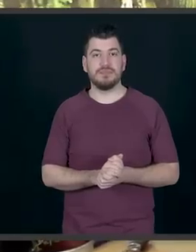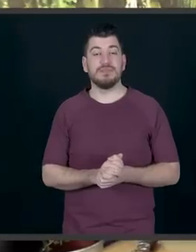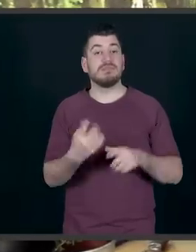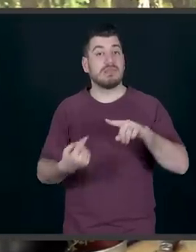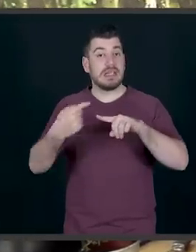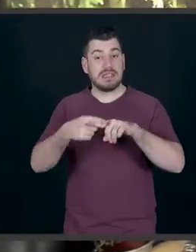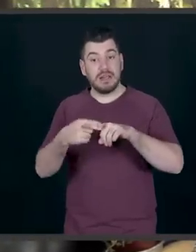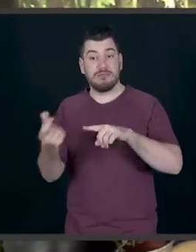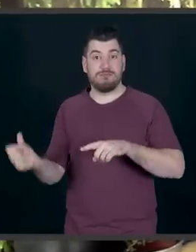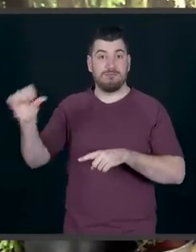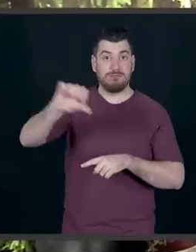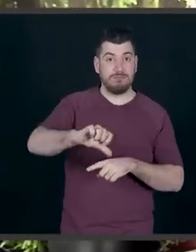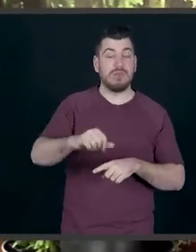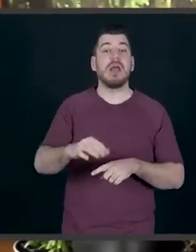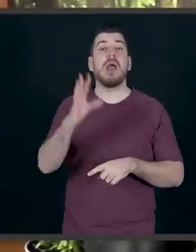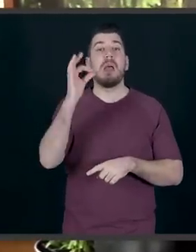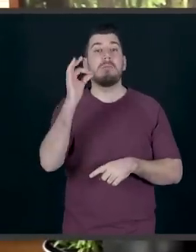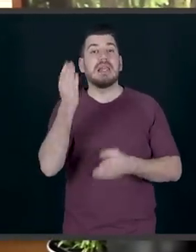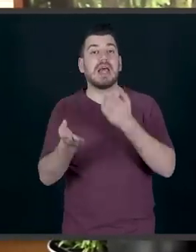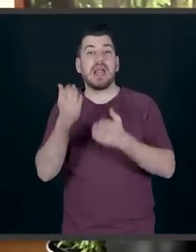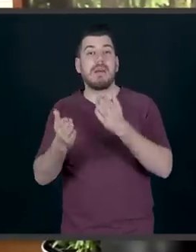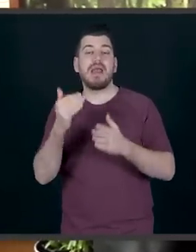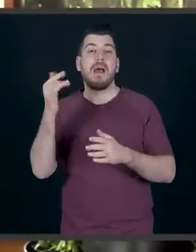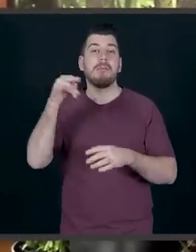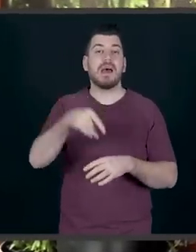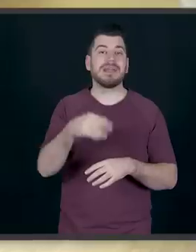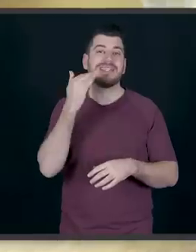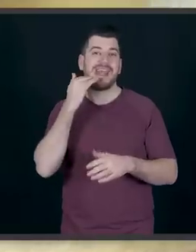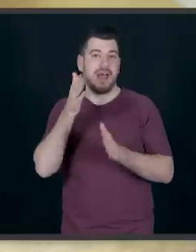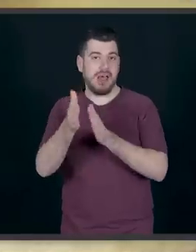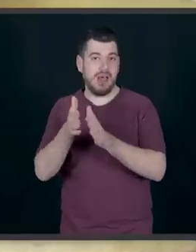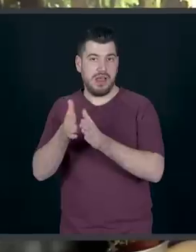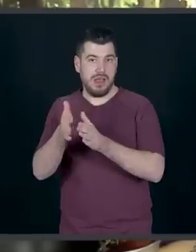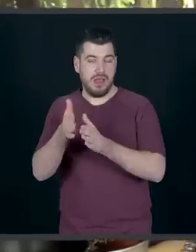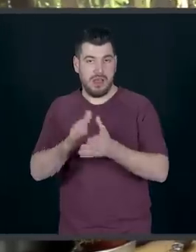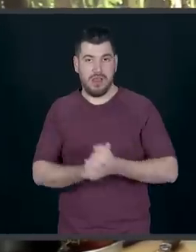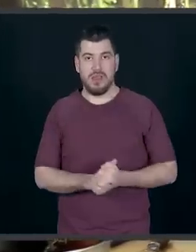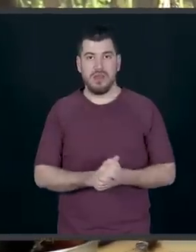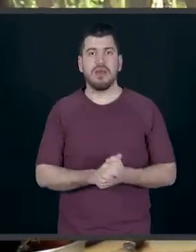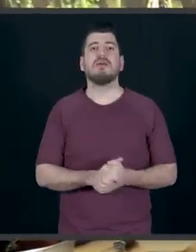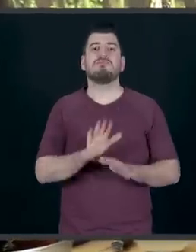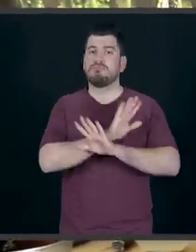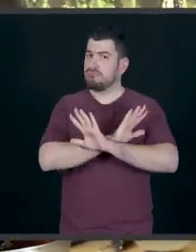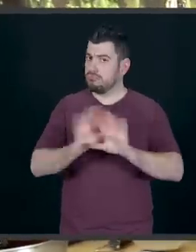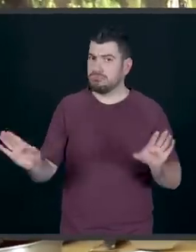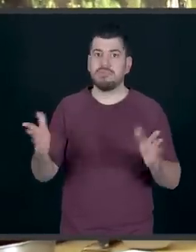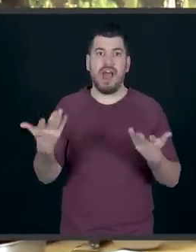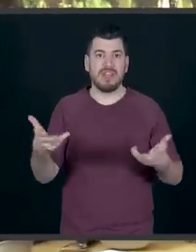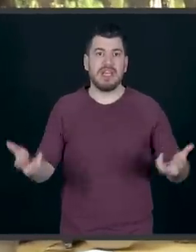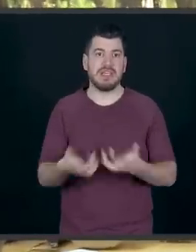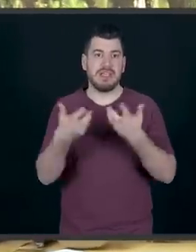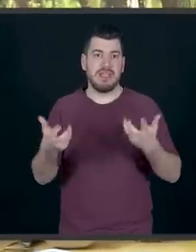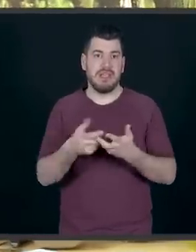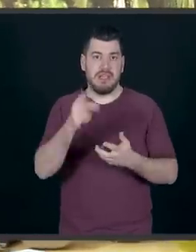και θα ρίξω μέσα 50 γραμμάρια παρμεζάνα τριμμένη. Και ουσιαστικά αυτή είναι η σάλτσα, η Caesar.